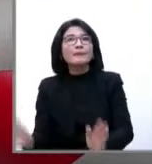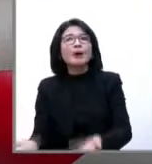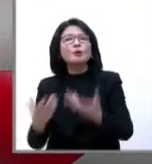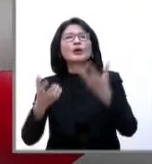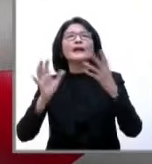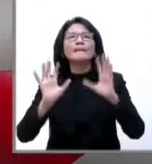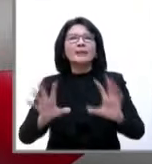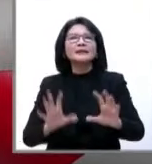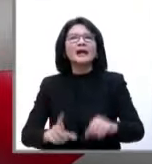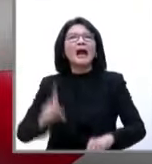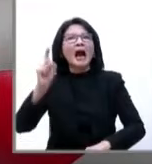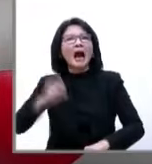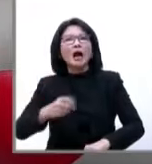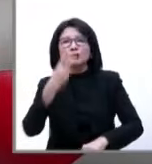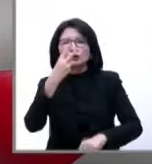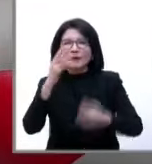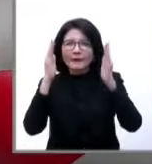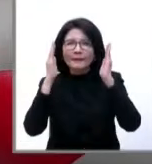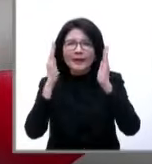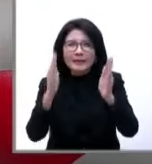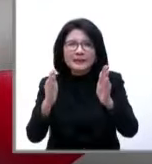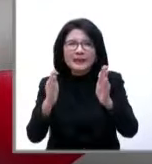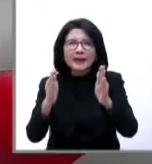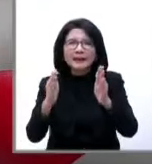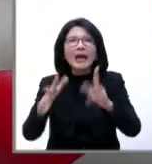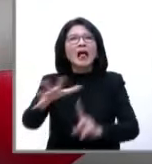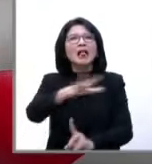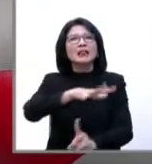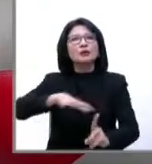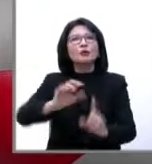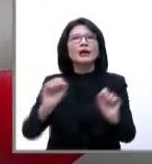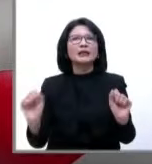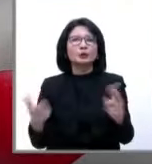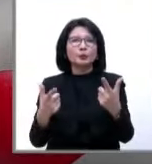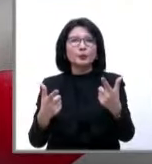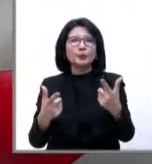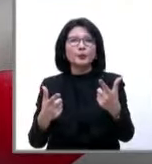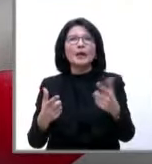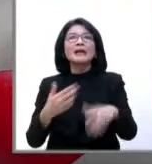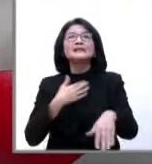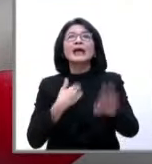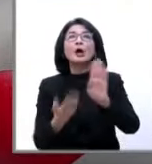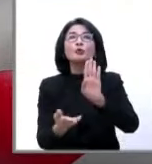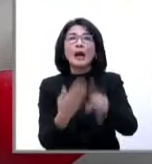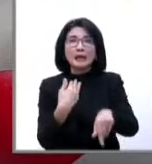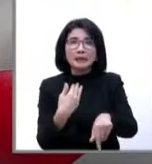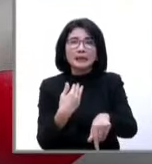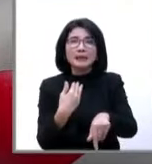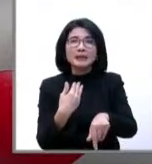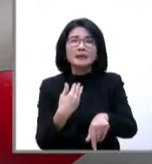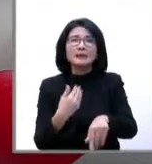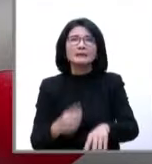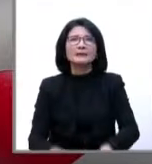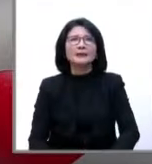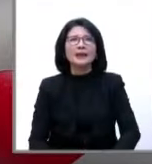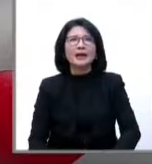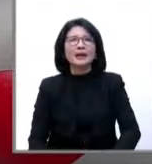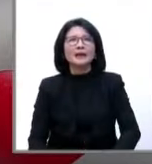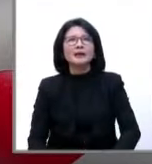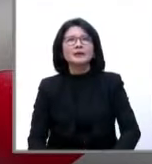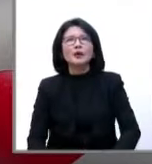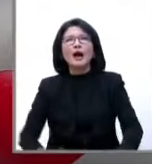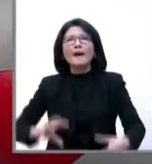masif harus memperhatikan sisi-sisi lingkungan hidup karena sekali lagi yang namanya bencana